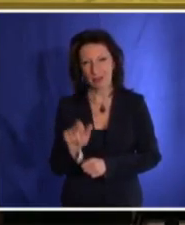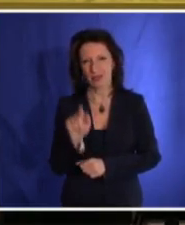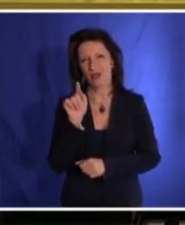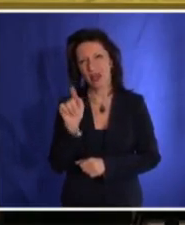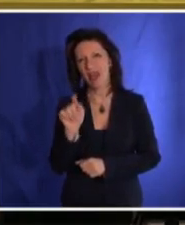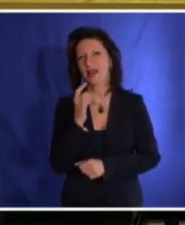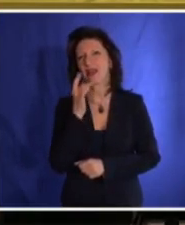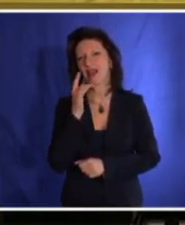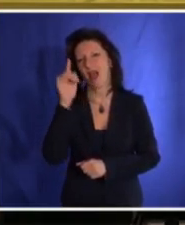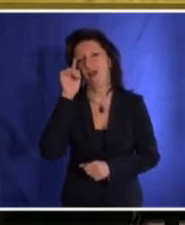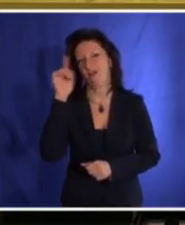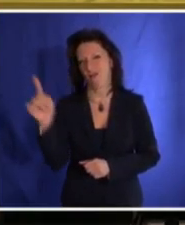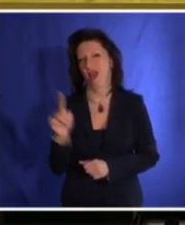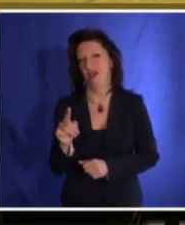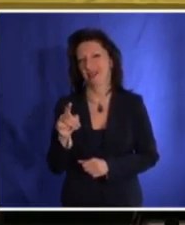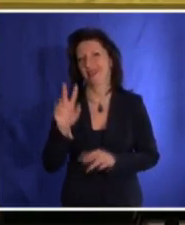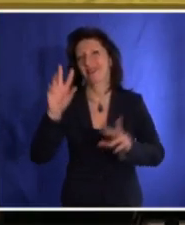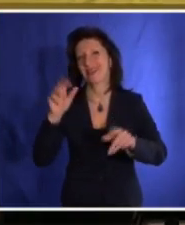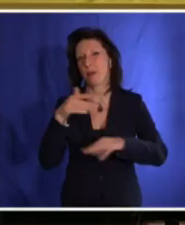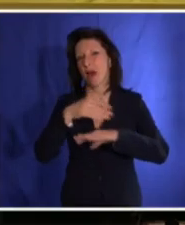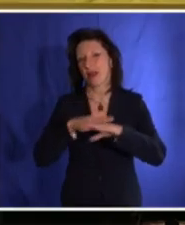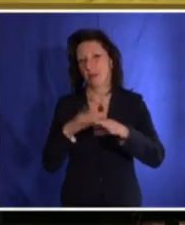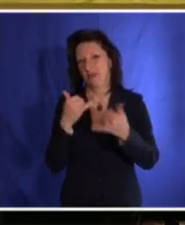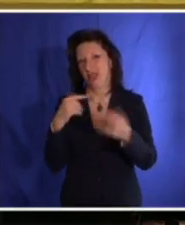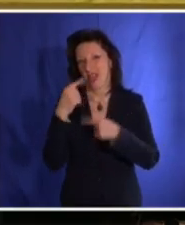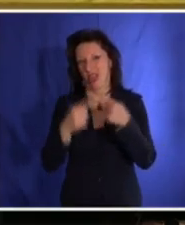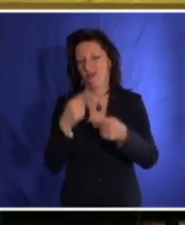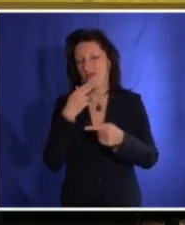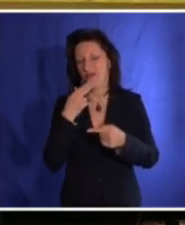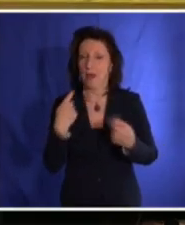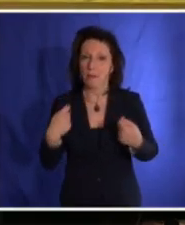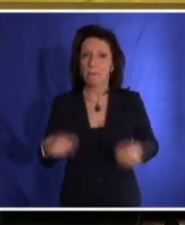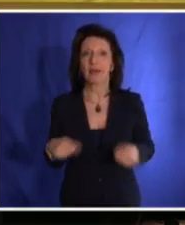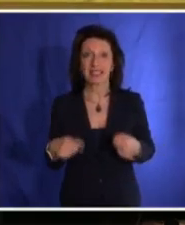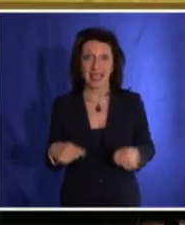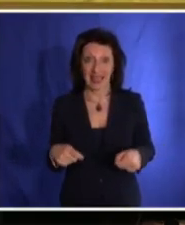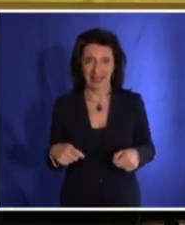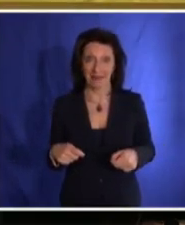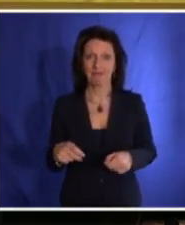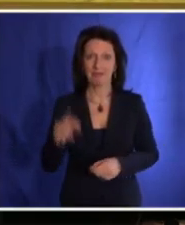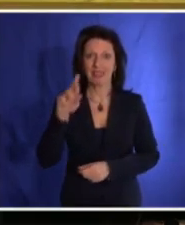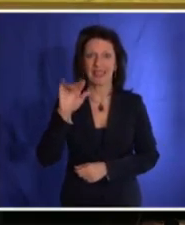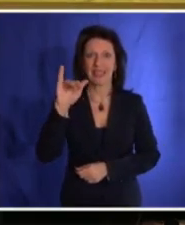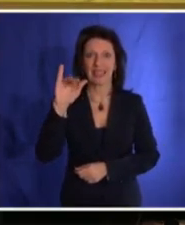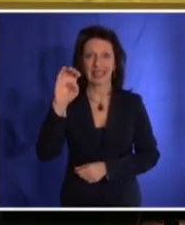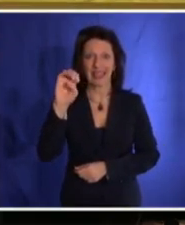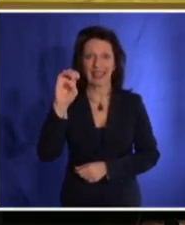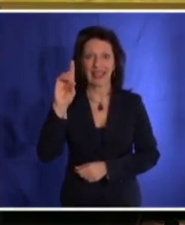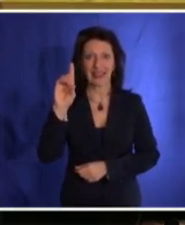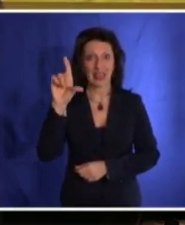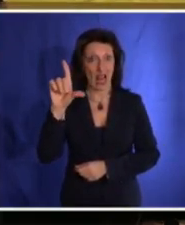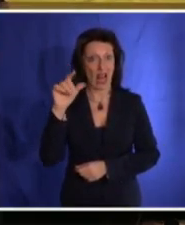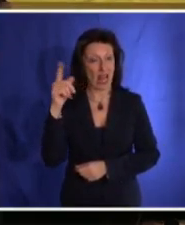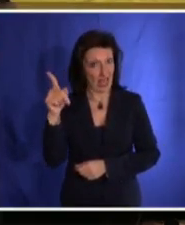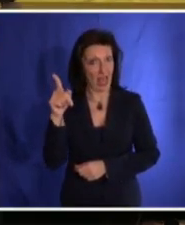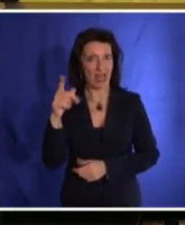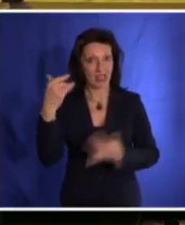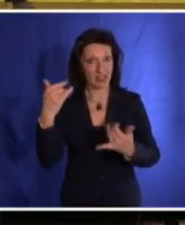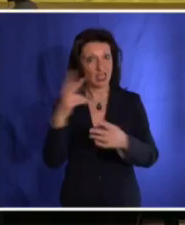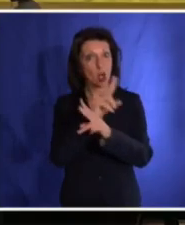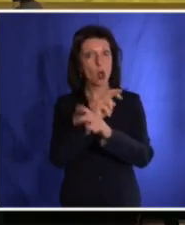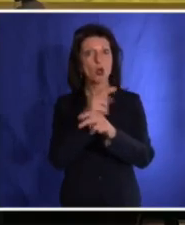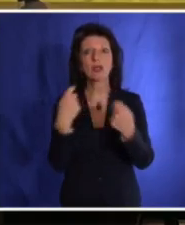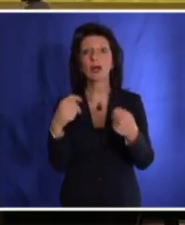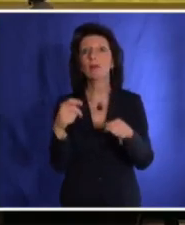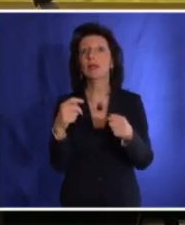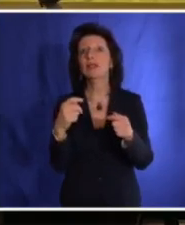worum es geht bei den Gemeinden, ist unser Präsident Alfred Riedl. Er bewirbt sich jetzt für die österreichische Präsidentschaft. Alfred,